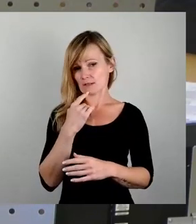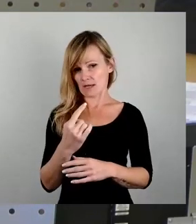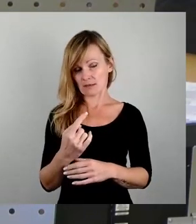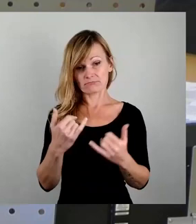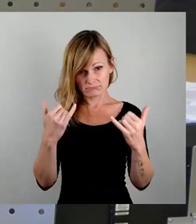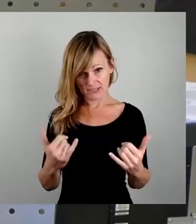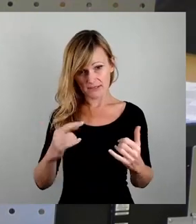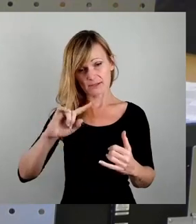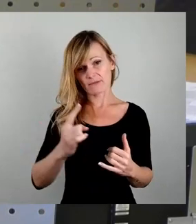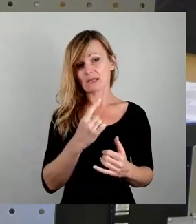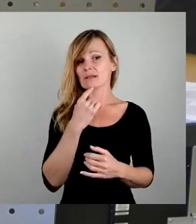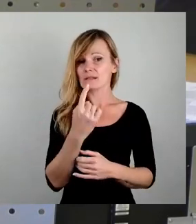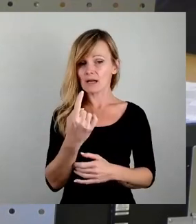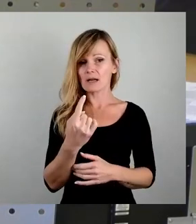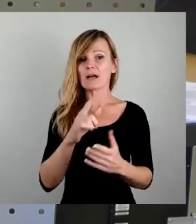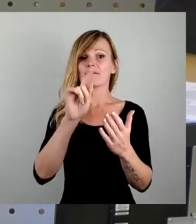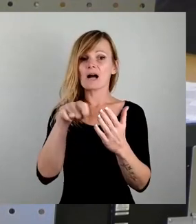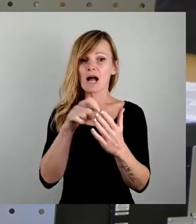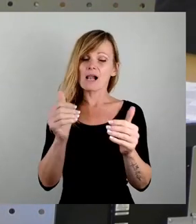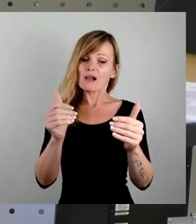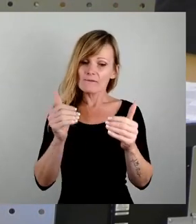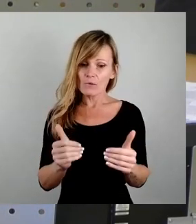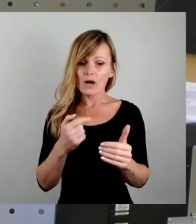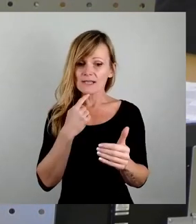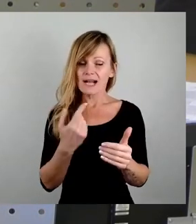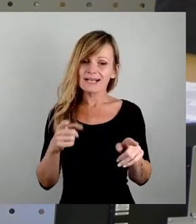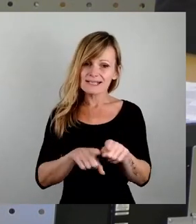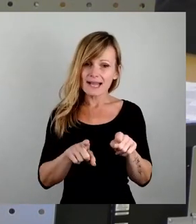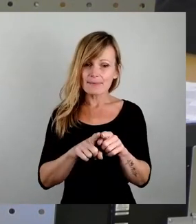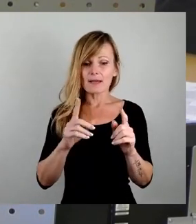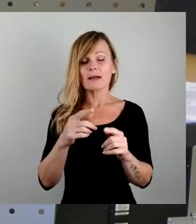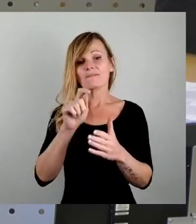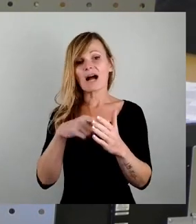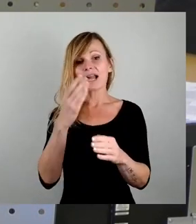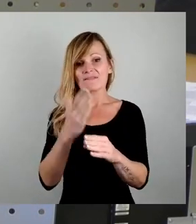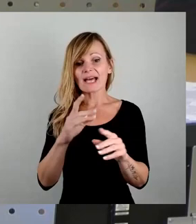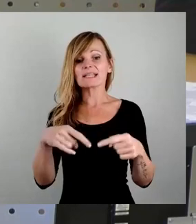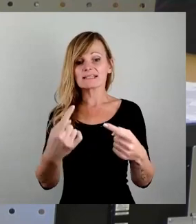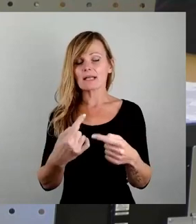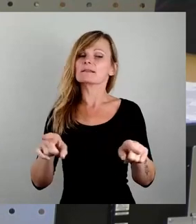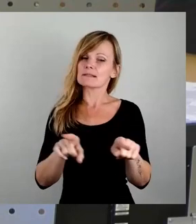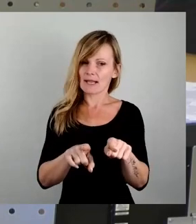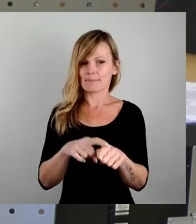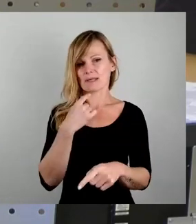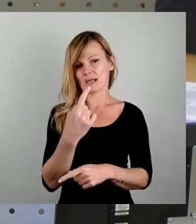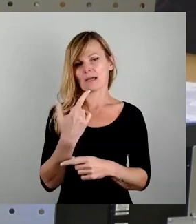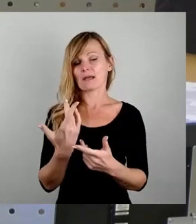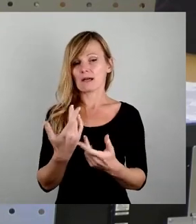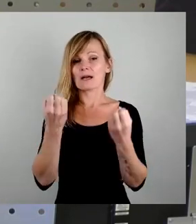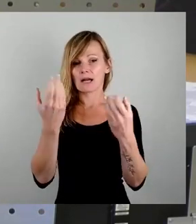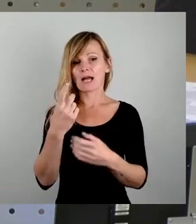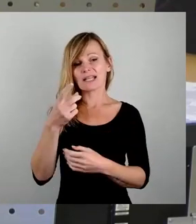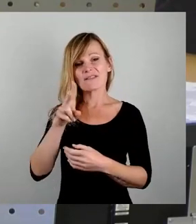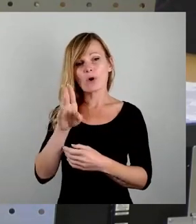auch vor den Wahlen sagen und das werden wir auch danach sagen. Natürlich braucht die DVB mehr Geld, aus vielen